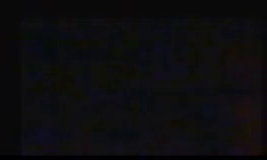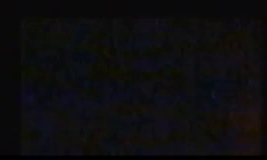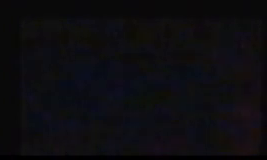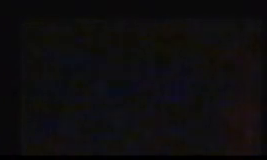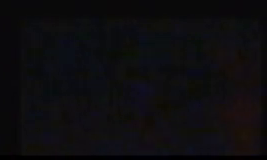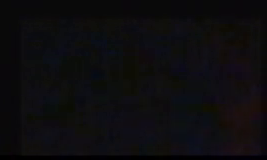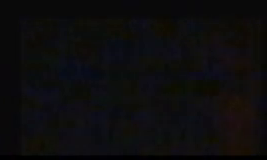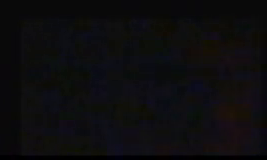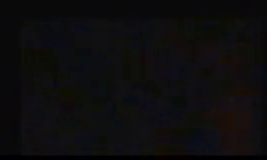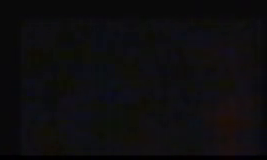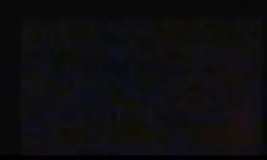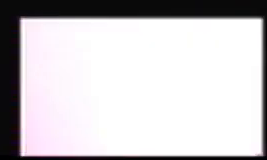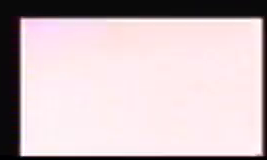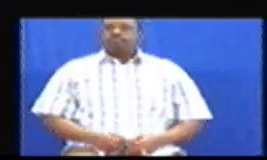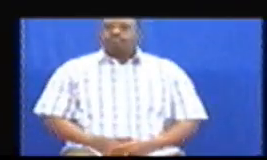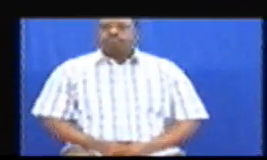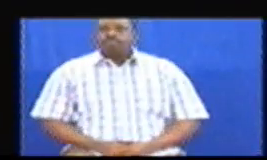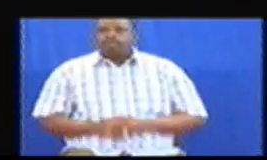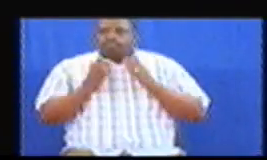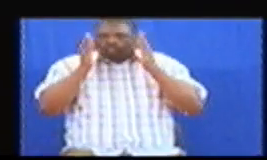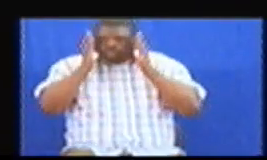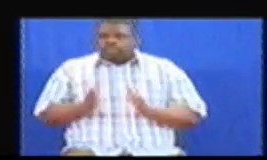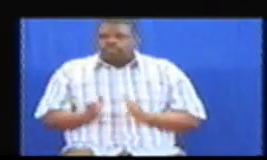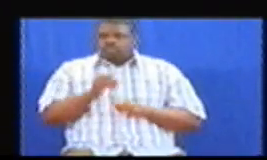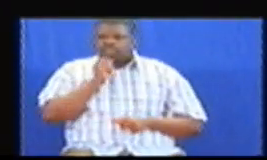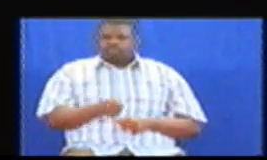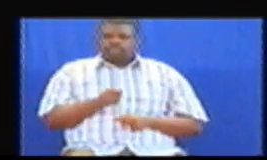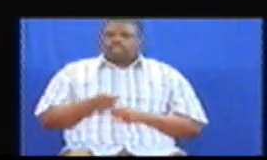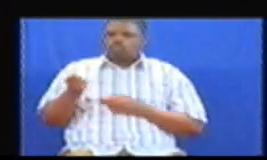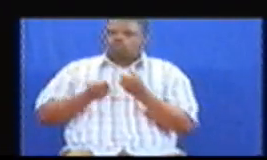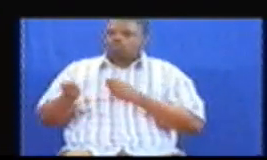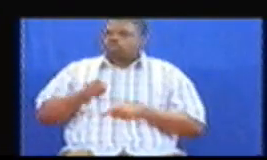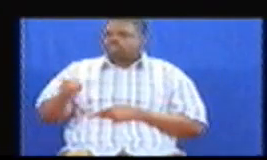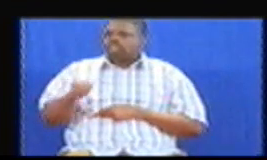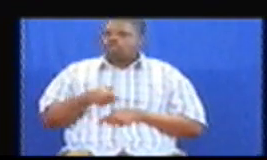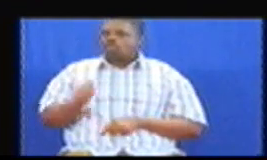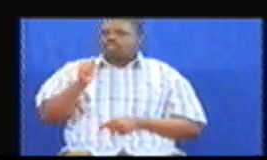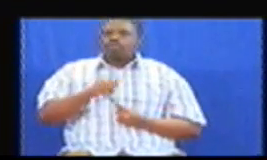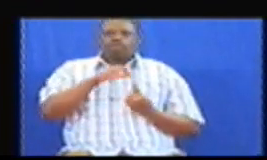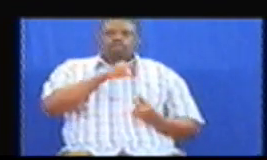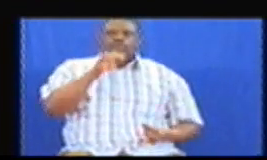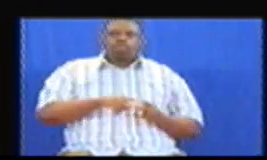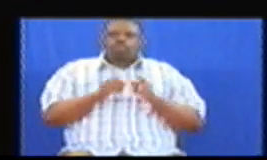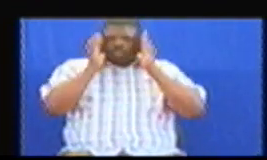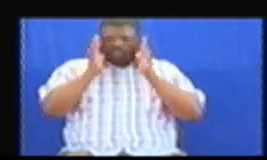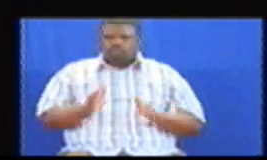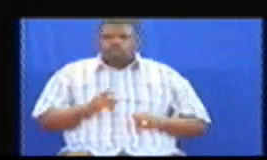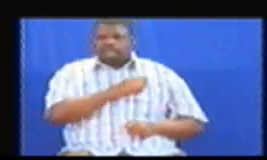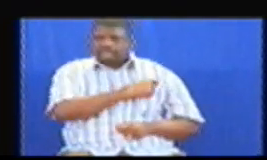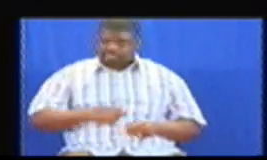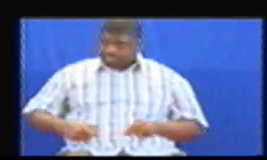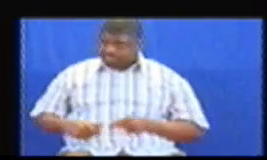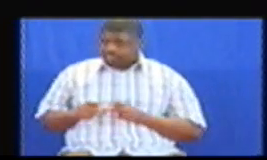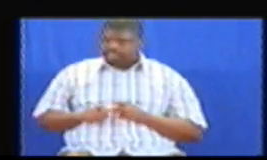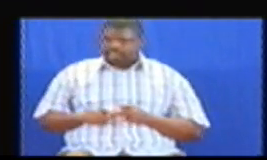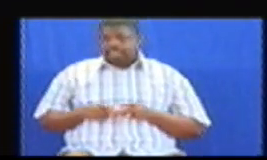chaguzi hizi. Na Mheshimiwa Speaker, wakurugenzi hawa na wenyewe wamekuwa ni wateule wa Mheshimiwa Rais.